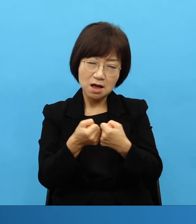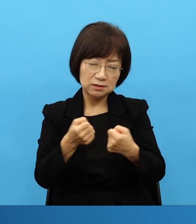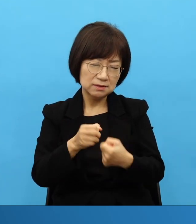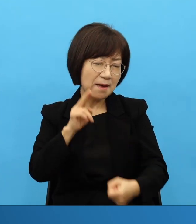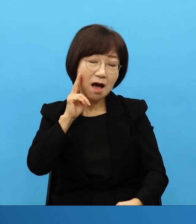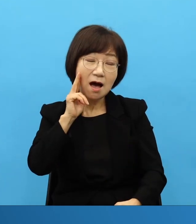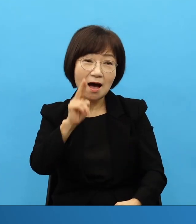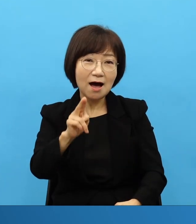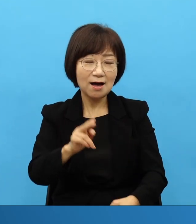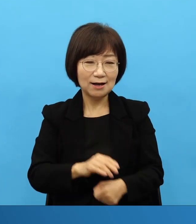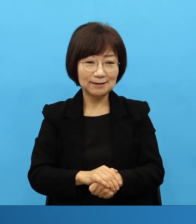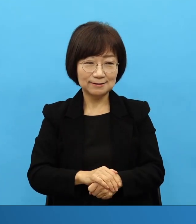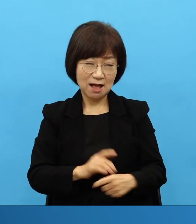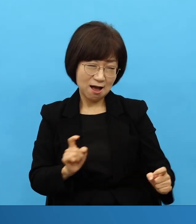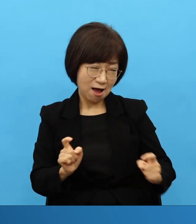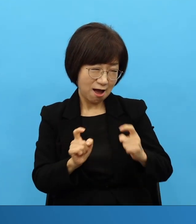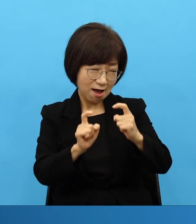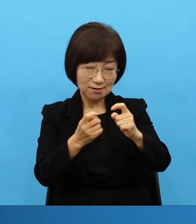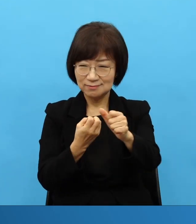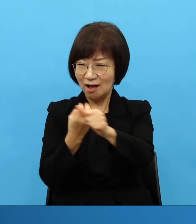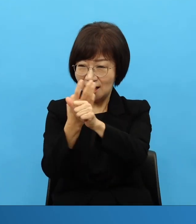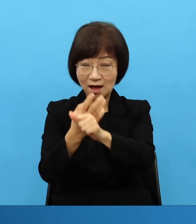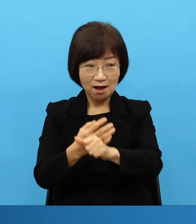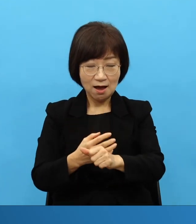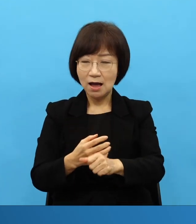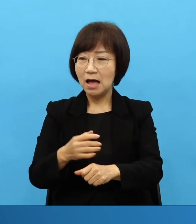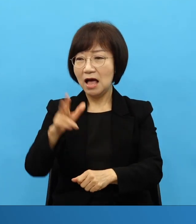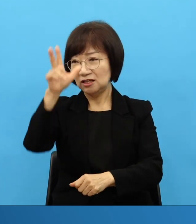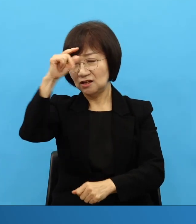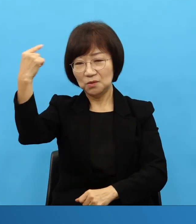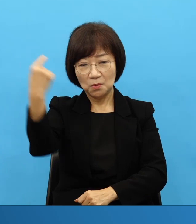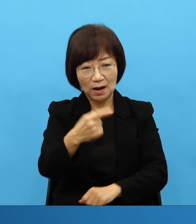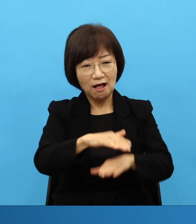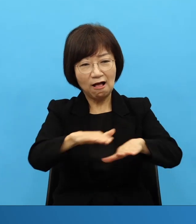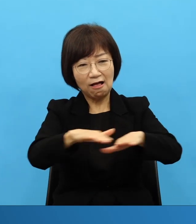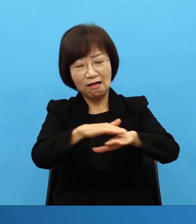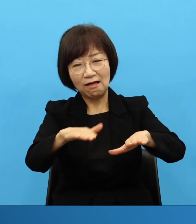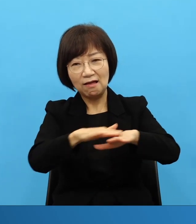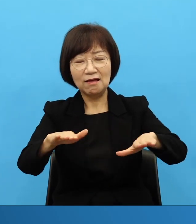where they full 경찰 scale 오고 막 fight, 이래. where the police will come. 그래서